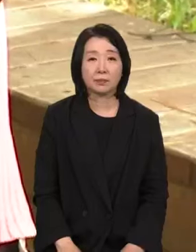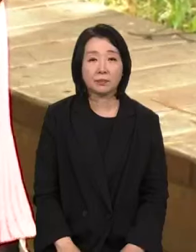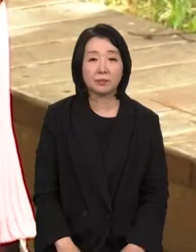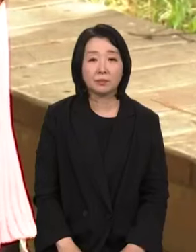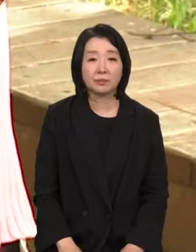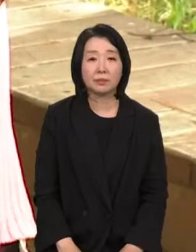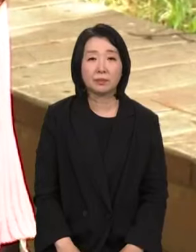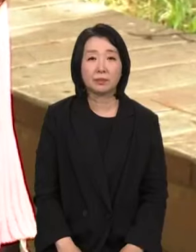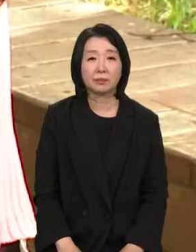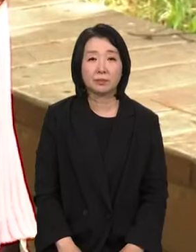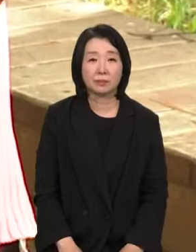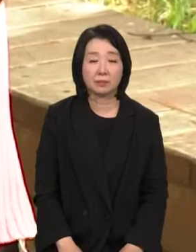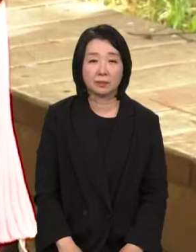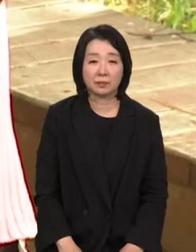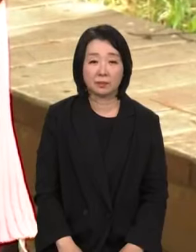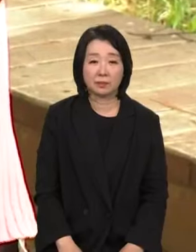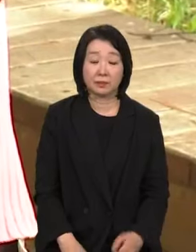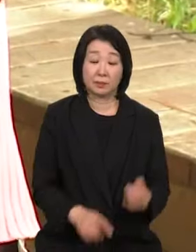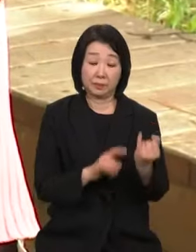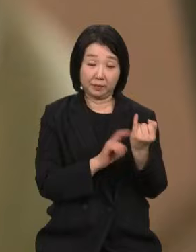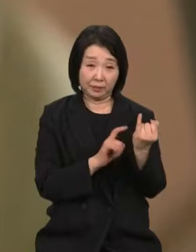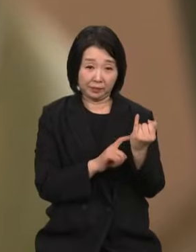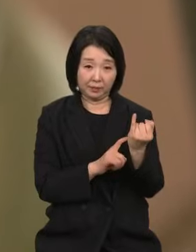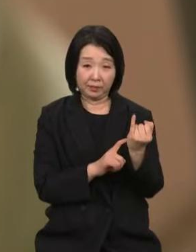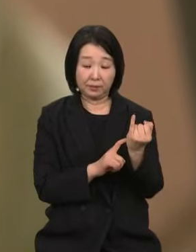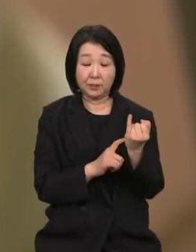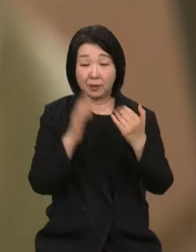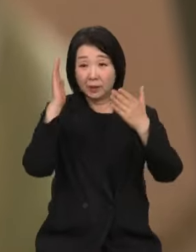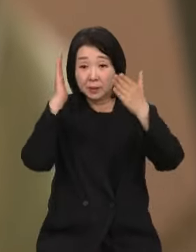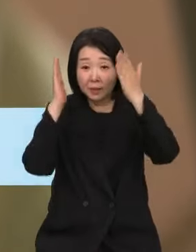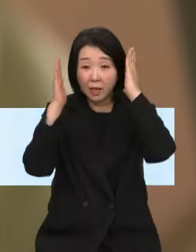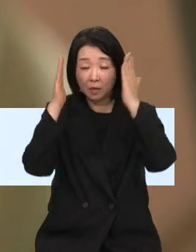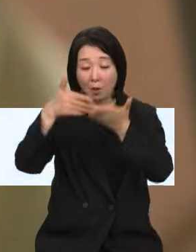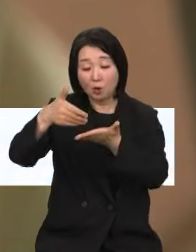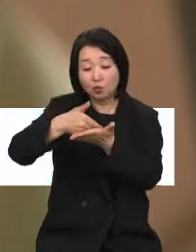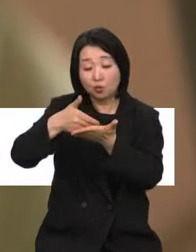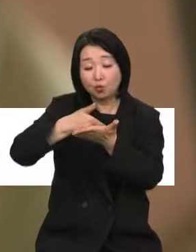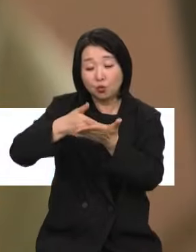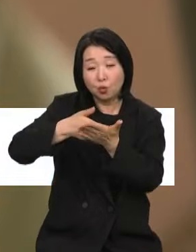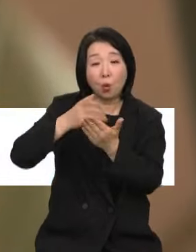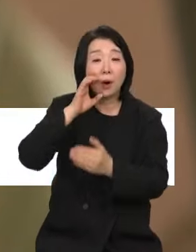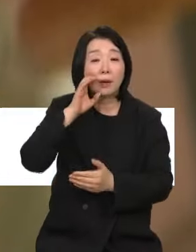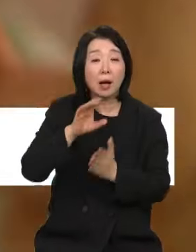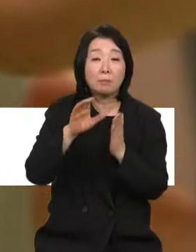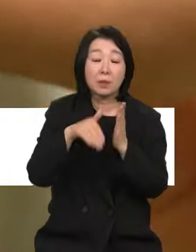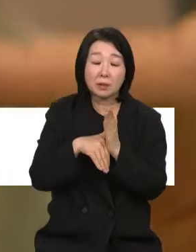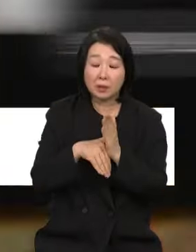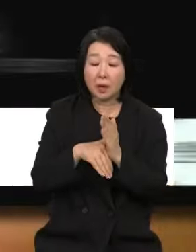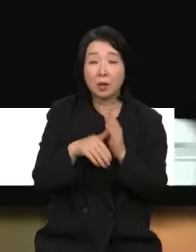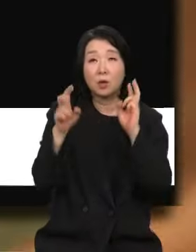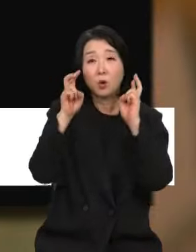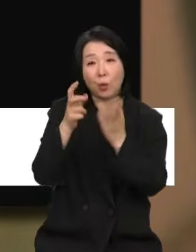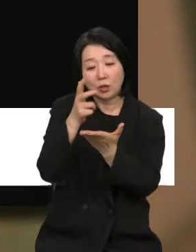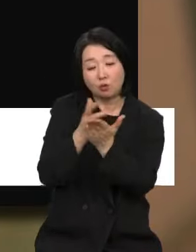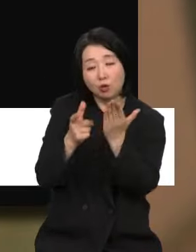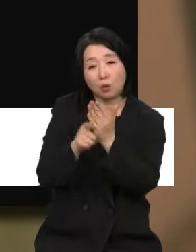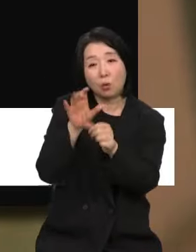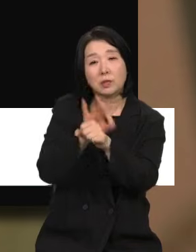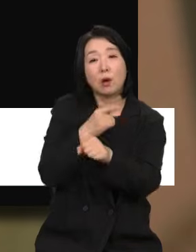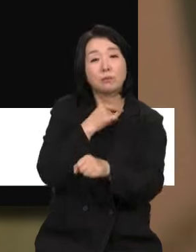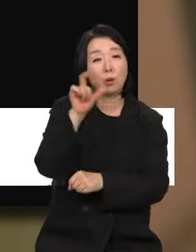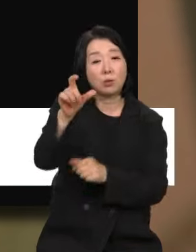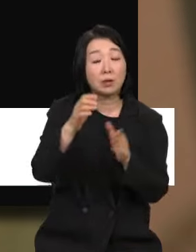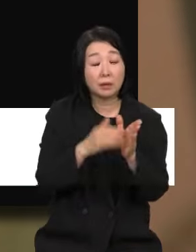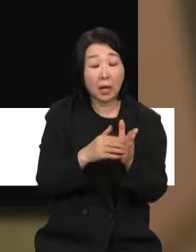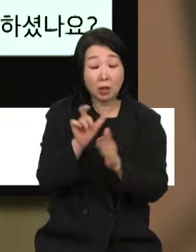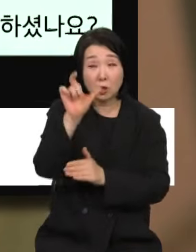기자입니다 직장인 씨는 지난 3월 네이버 중고거래 카페에 회사 인근 주차권을 사고 싶단 글을 올렸 을